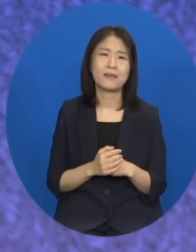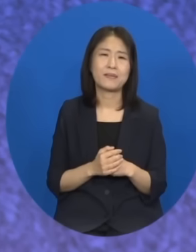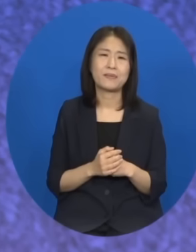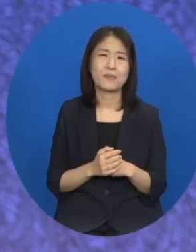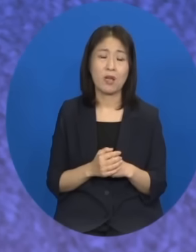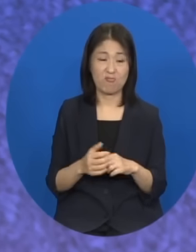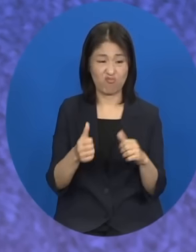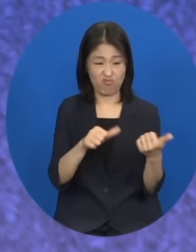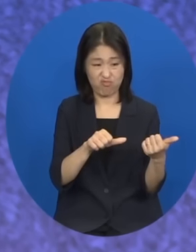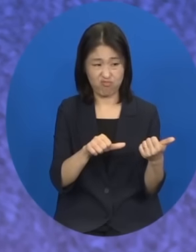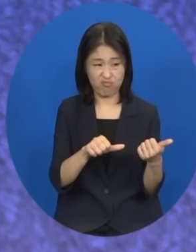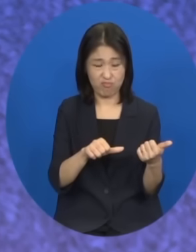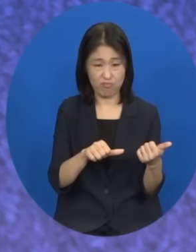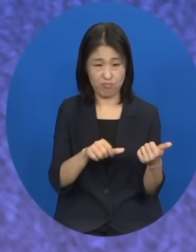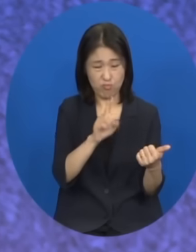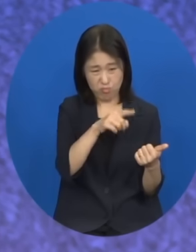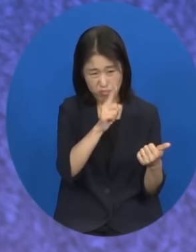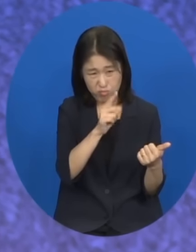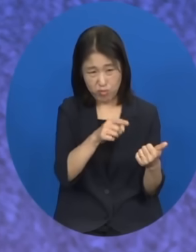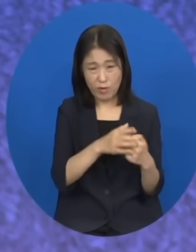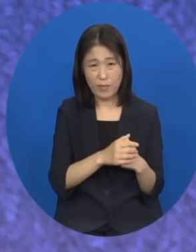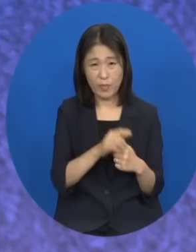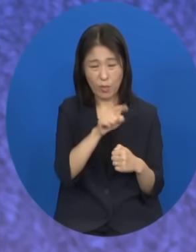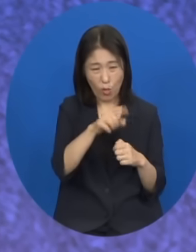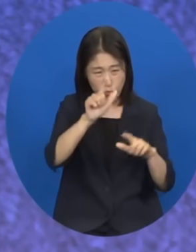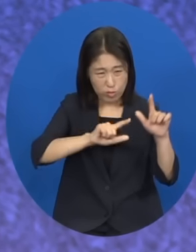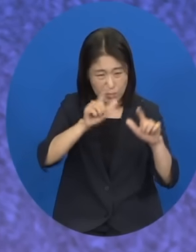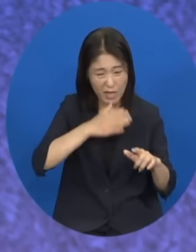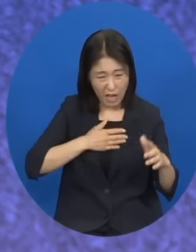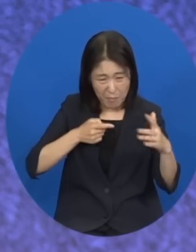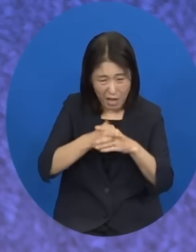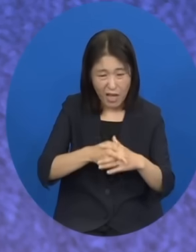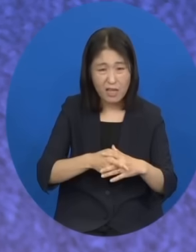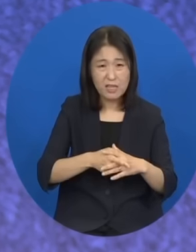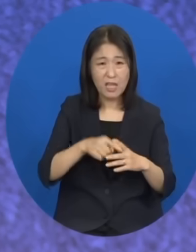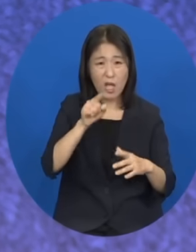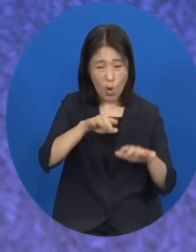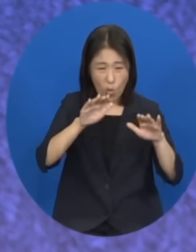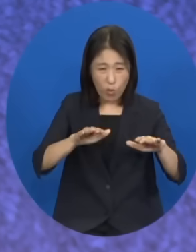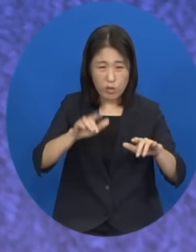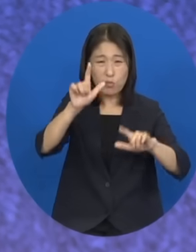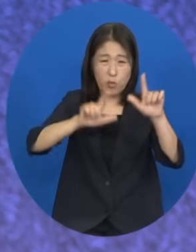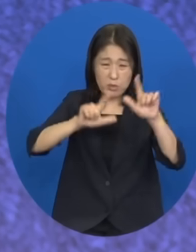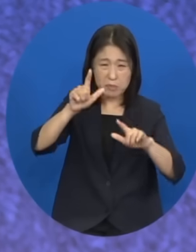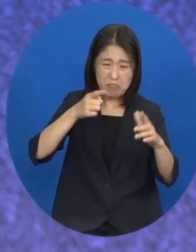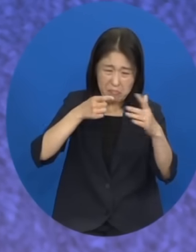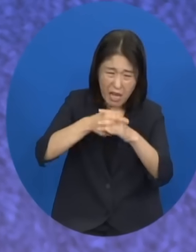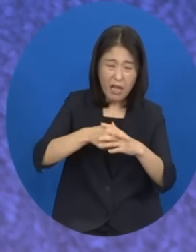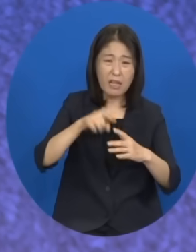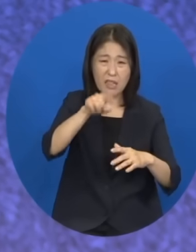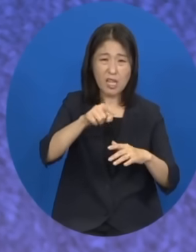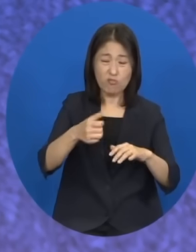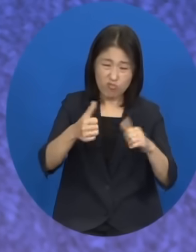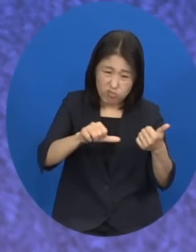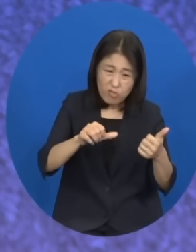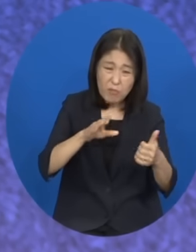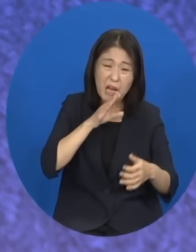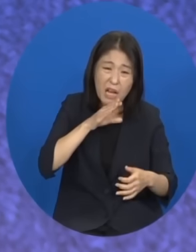죽기는 뭘 죽어. 내가 너의 과거를 다 알고 오늘의 내 모습도 다 아는데.